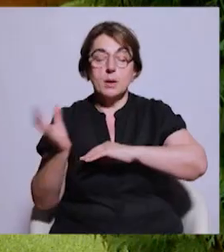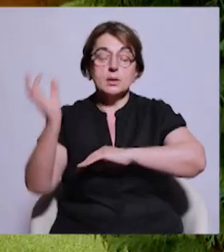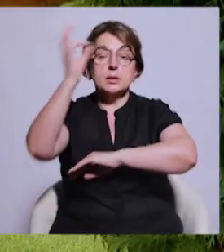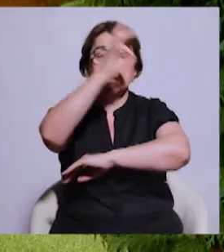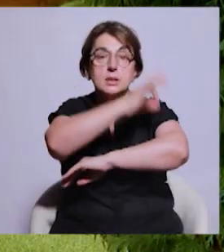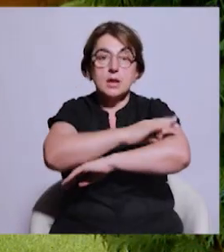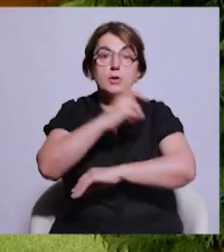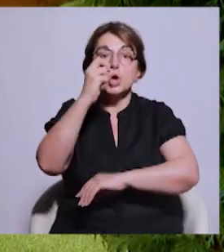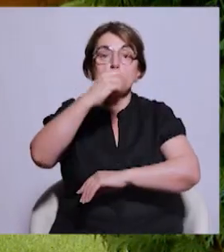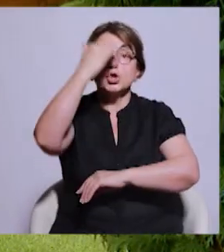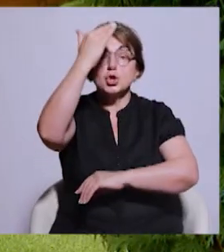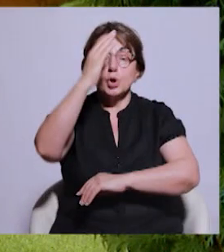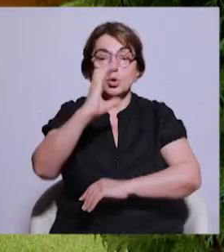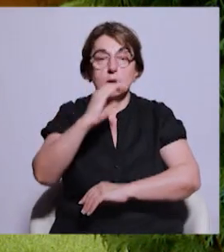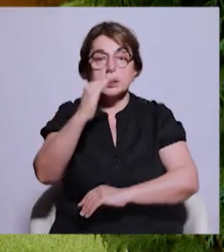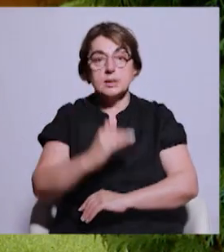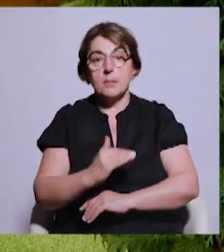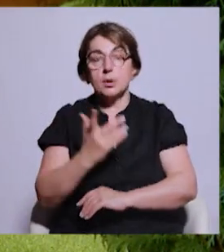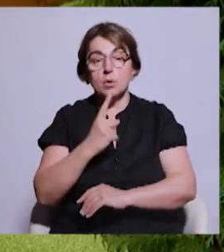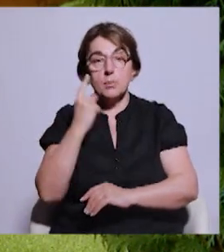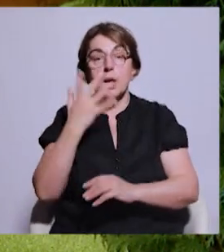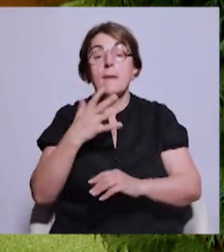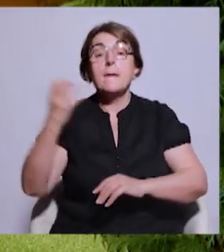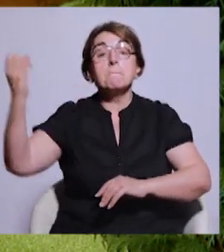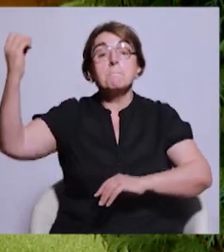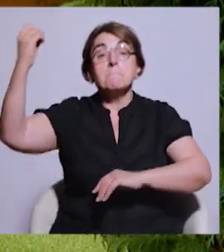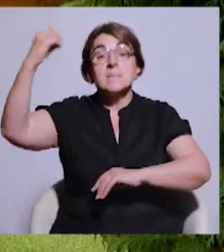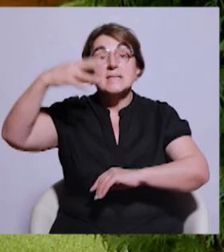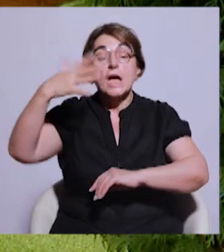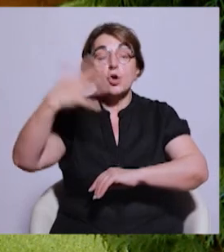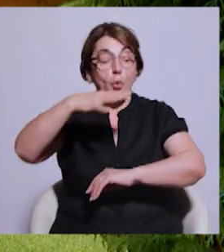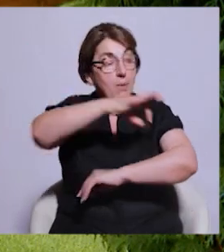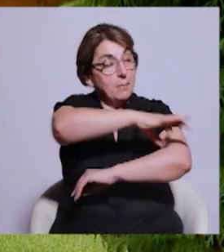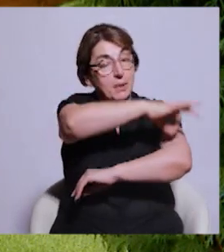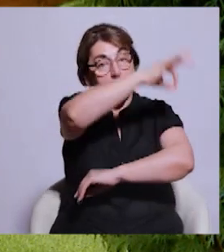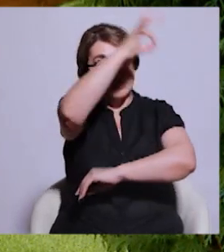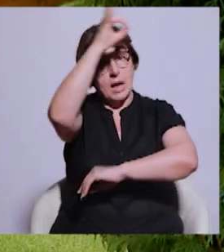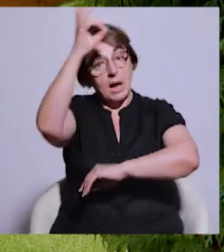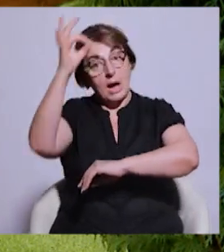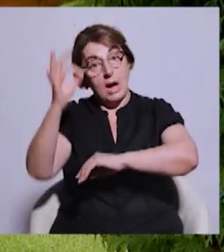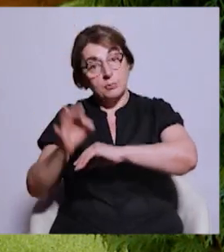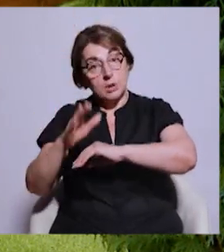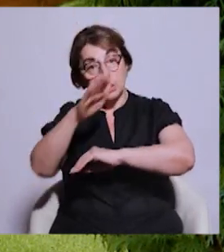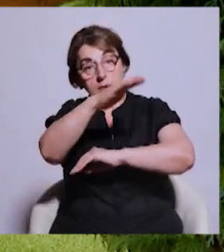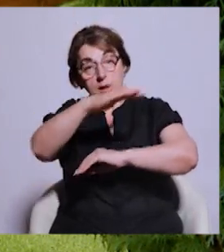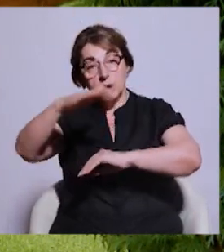დასავლეთი, ჩრდილოეთი და სამხრეთი. მინდა მიგანიშნოთ, რომ მზე რომელ მხარესაც ამოდის, დაიწყეთ იქიდან